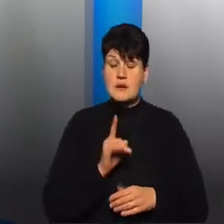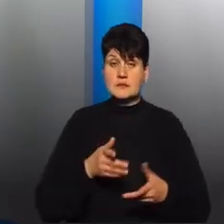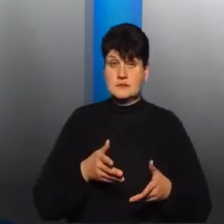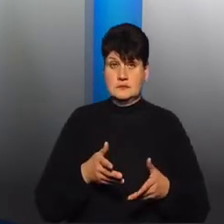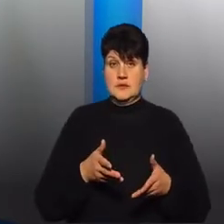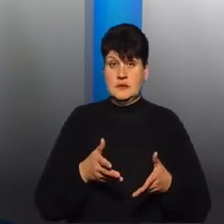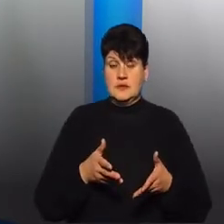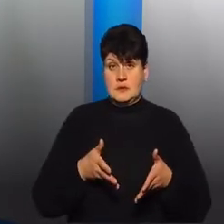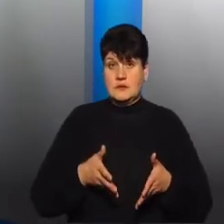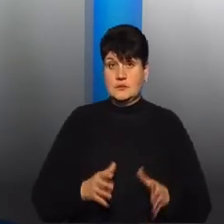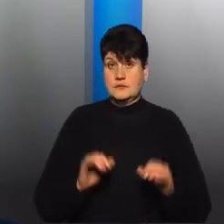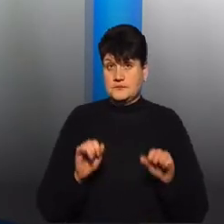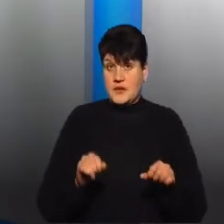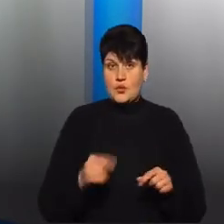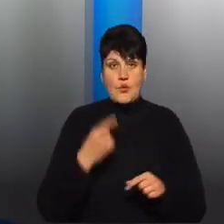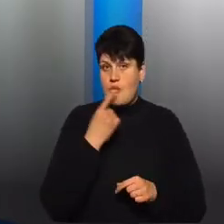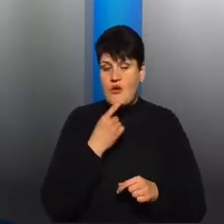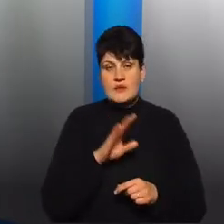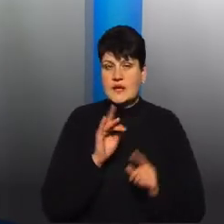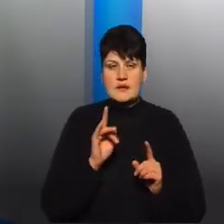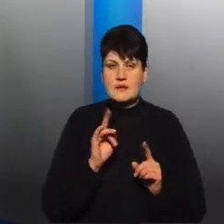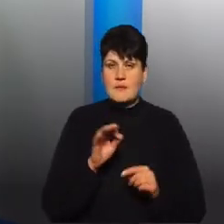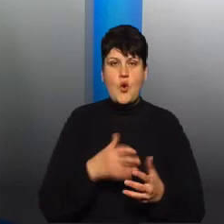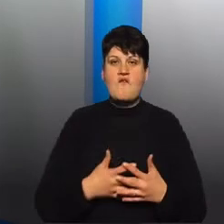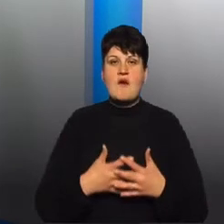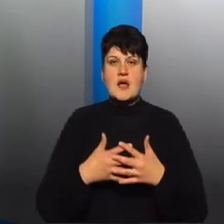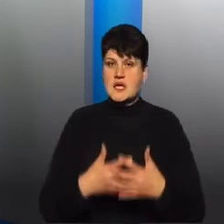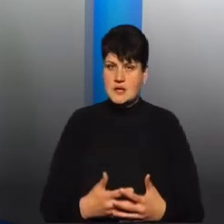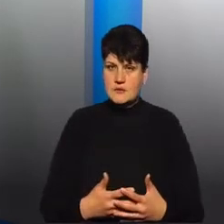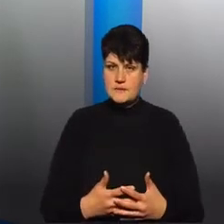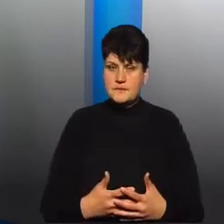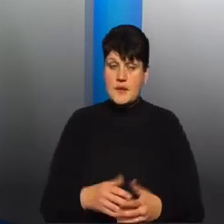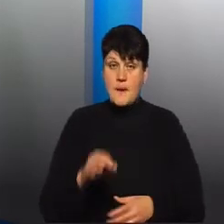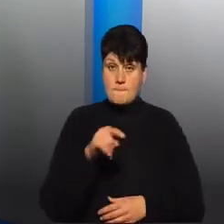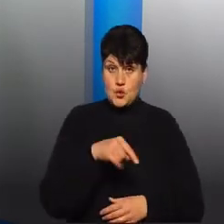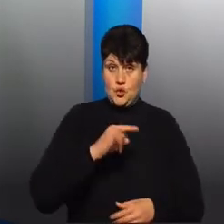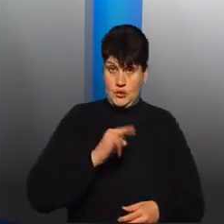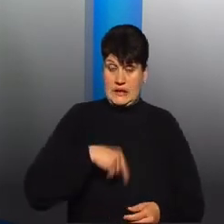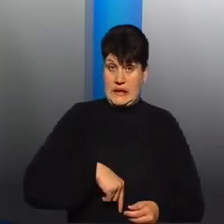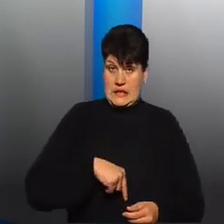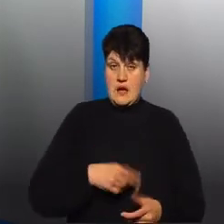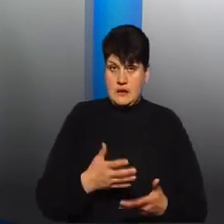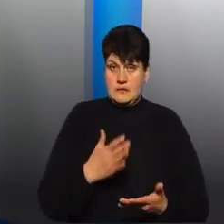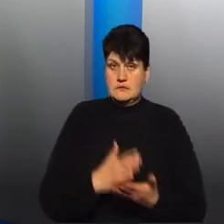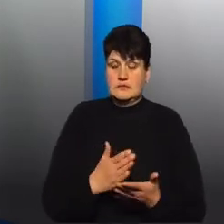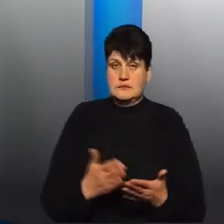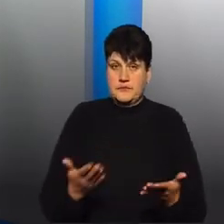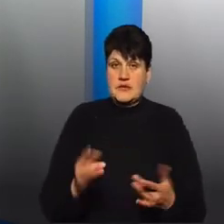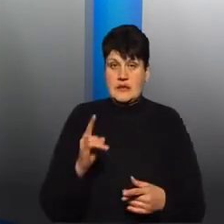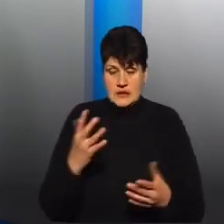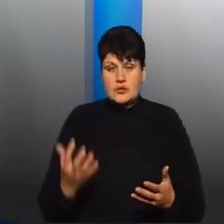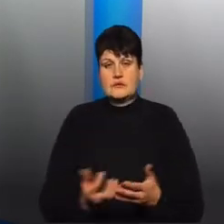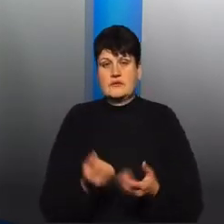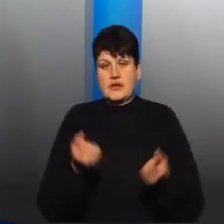мова йде не тільки суто про вагітну, але і про то дитя, яке вона виношує. Так, да, дитину вдалося спасти, на